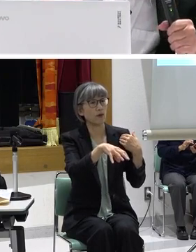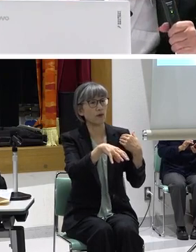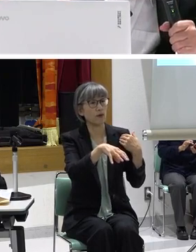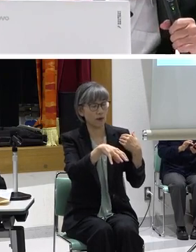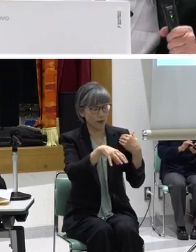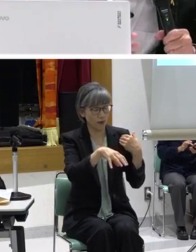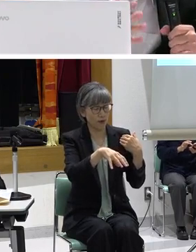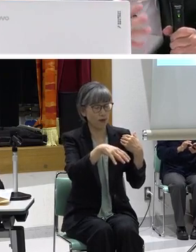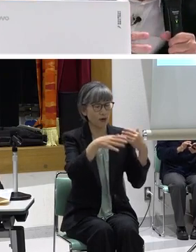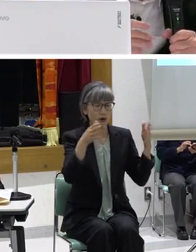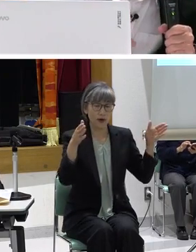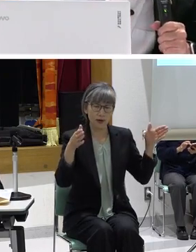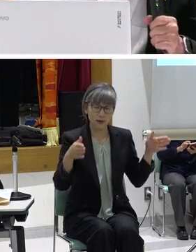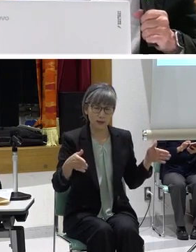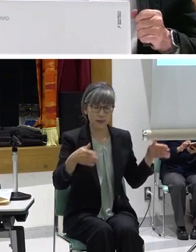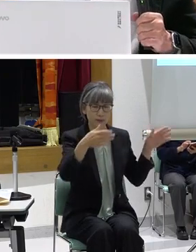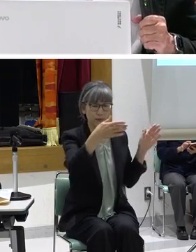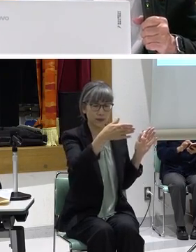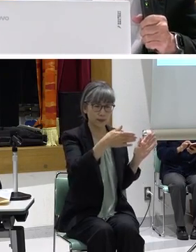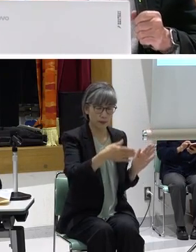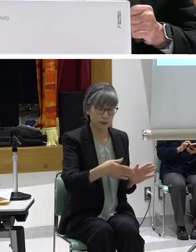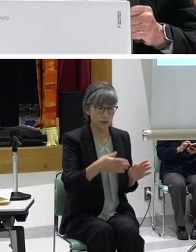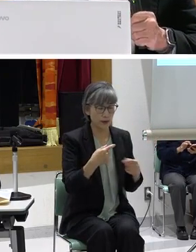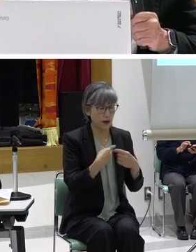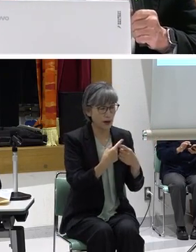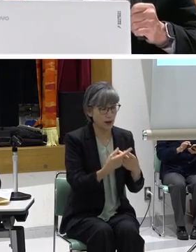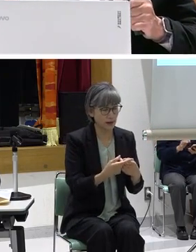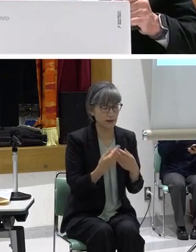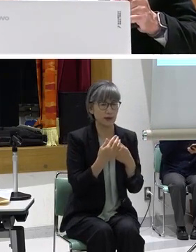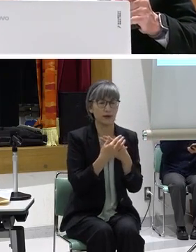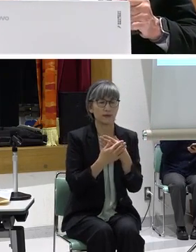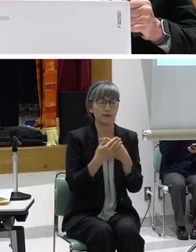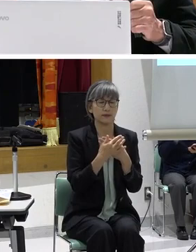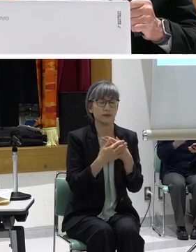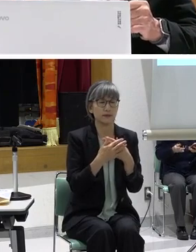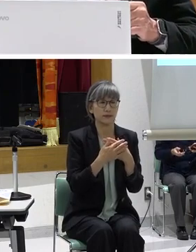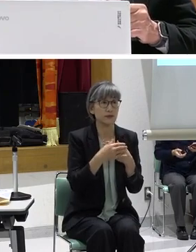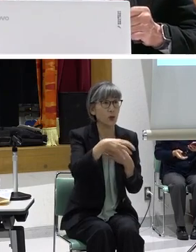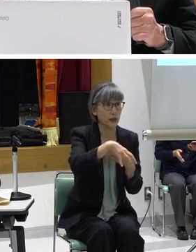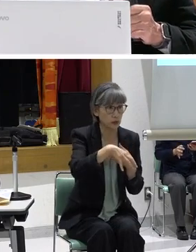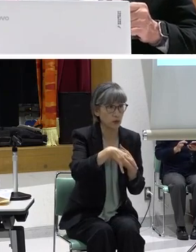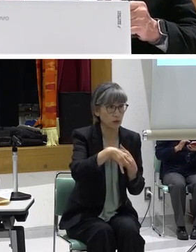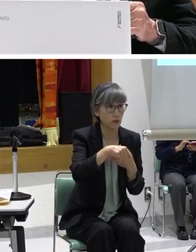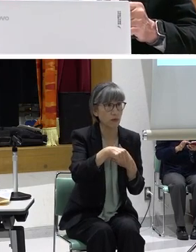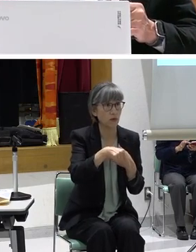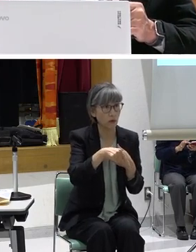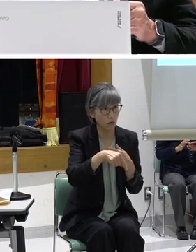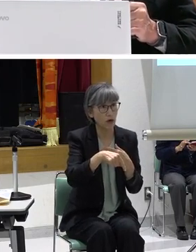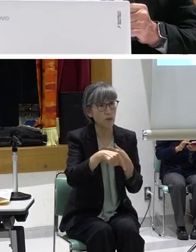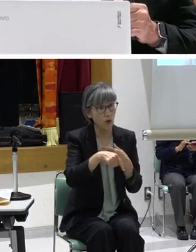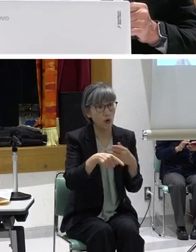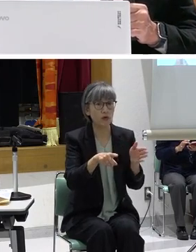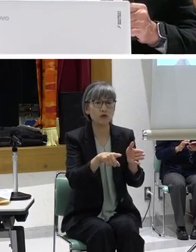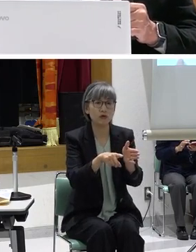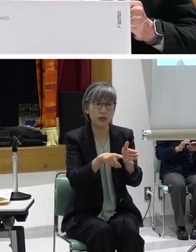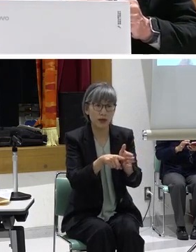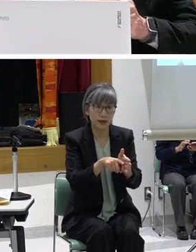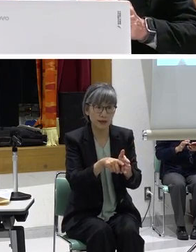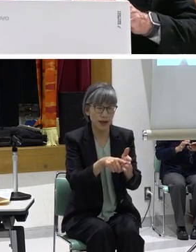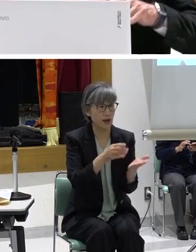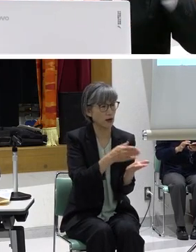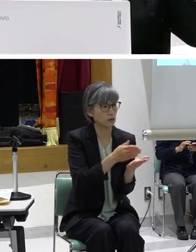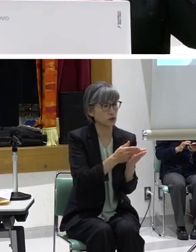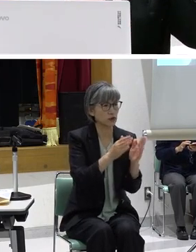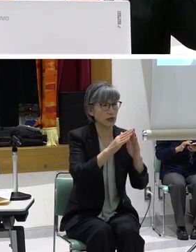四方を区切られた場所で落ち着く場所、そういうカームダウン、クールダウンスペースという、まあ、そういったことも含めてこう分科会